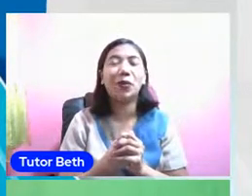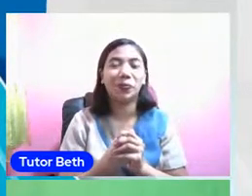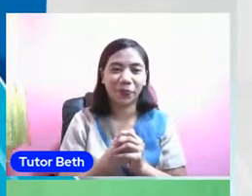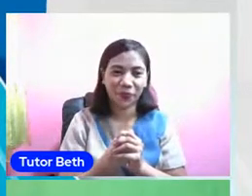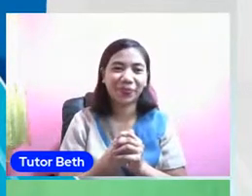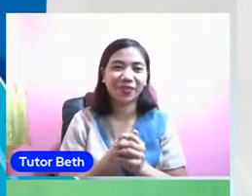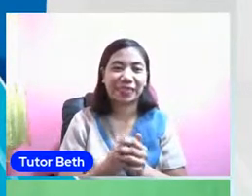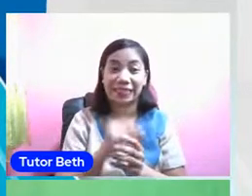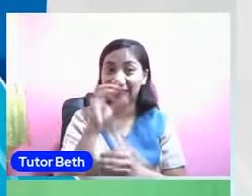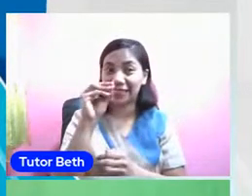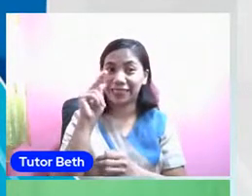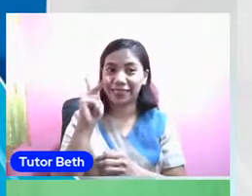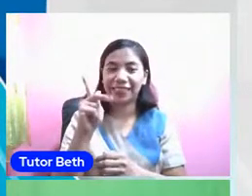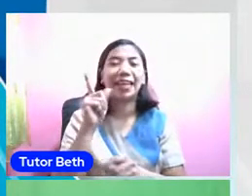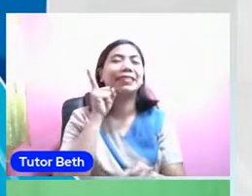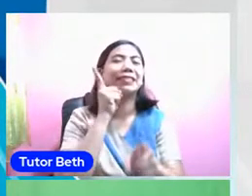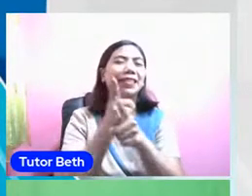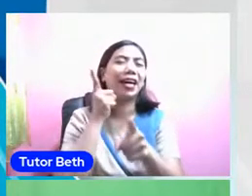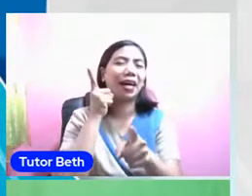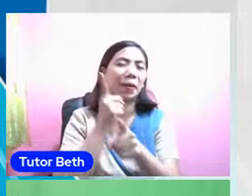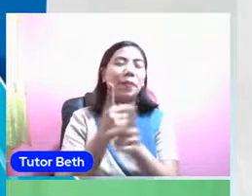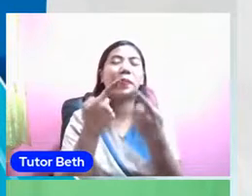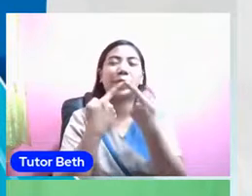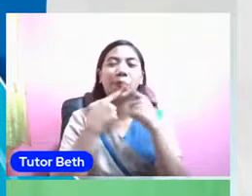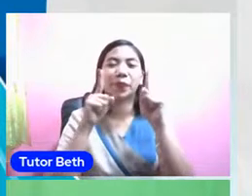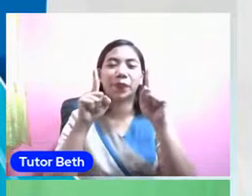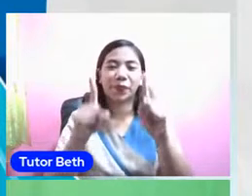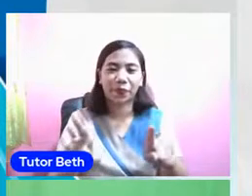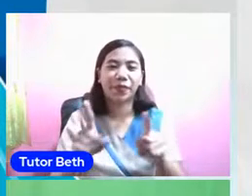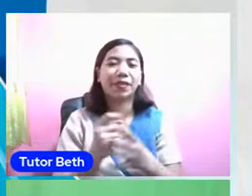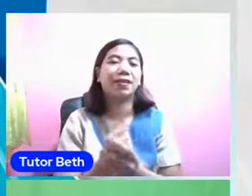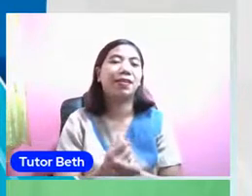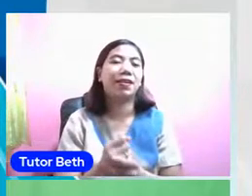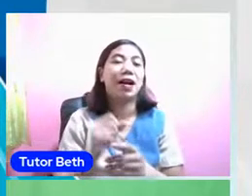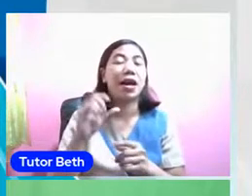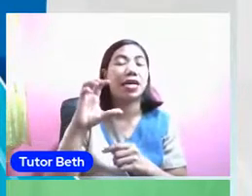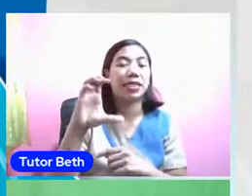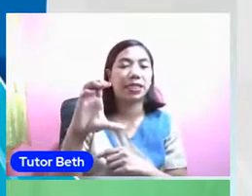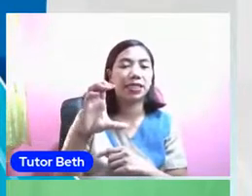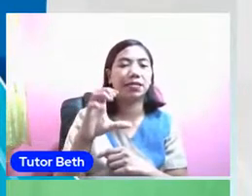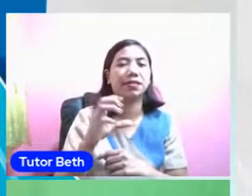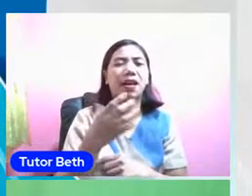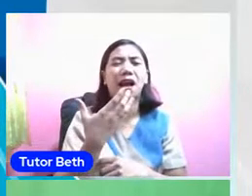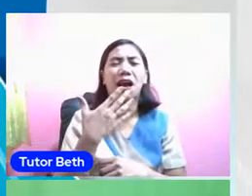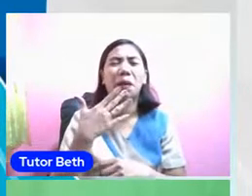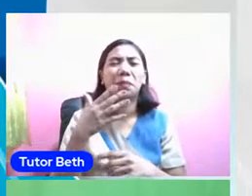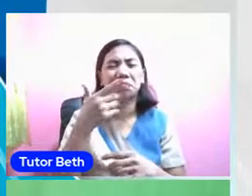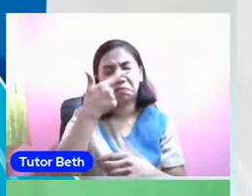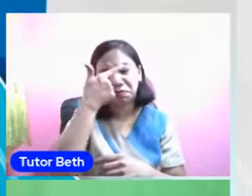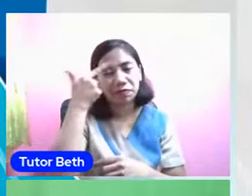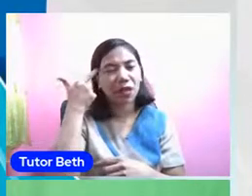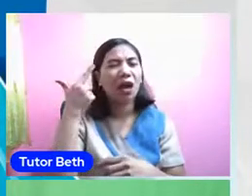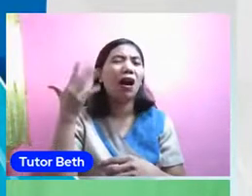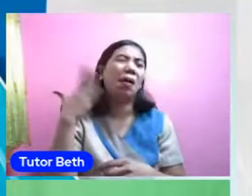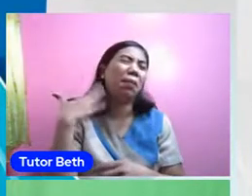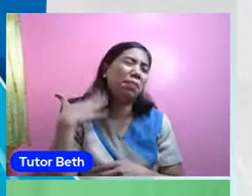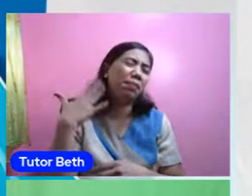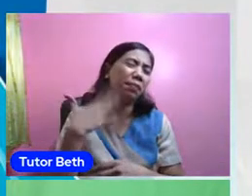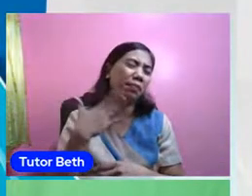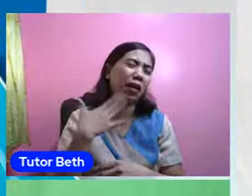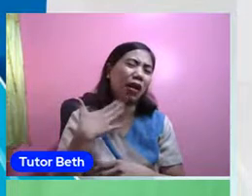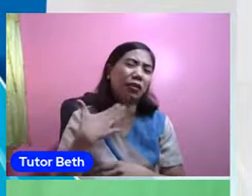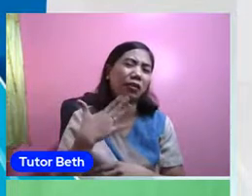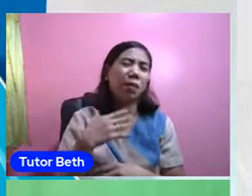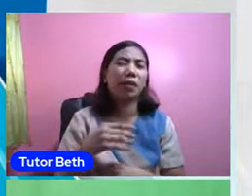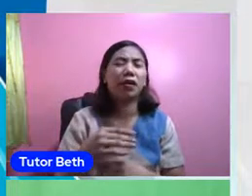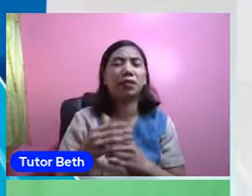Okay. Letter C, sandal at short. Kasi dahil tag-araw, sobrang mainit, dapat maging komportable din